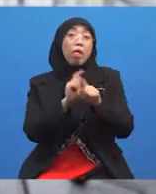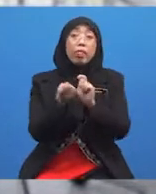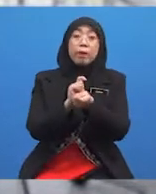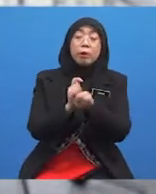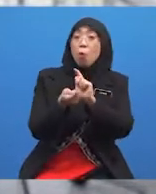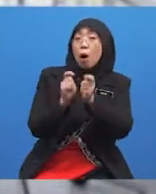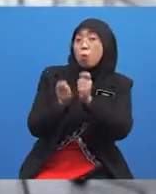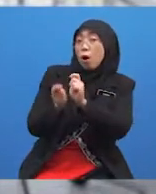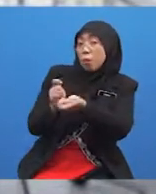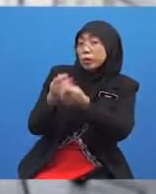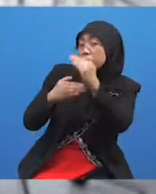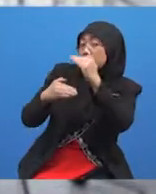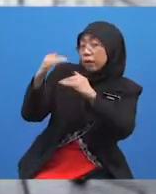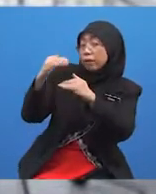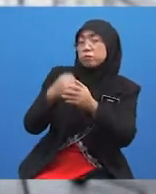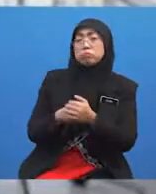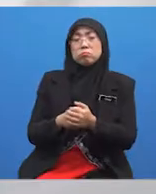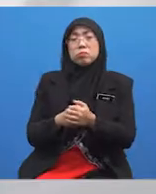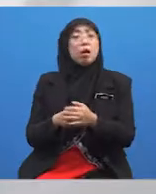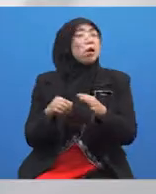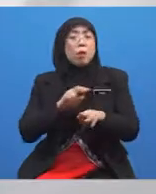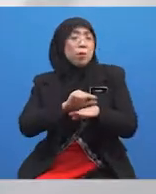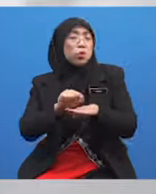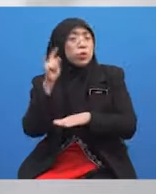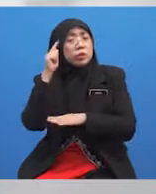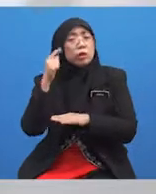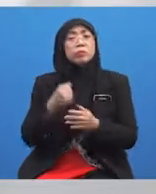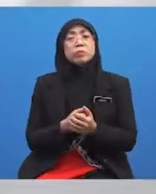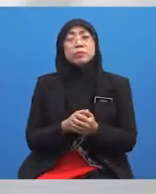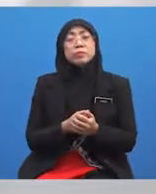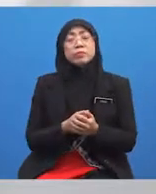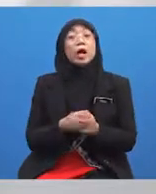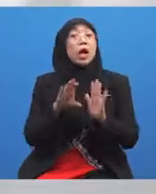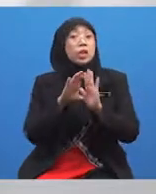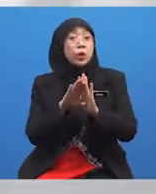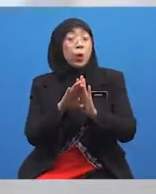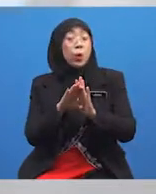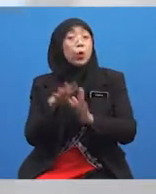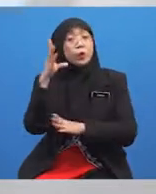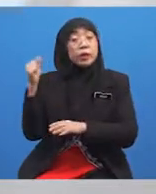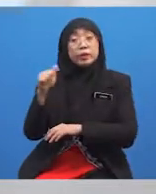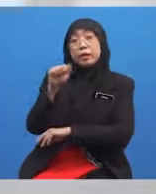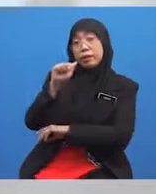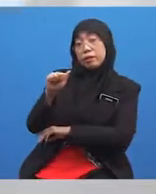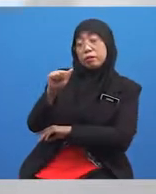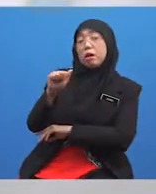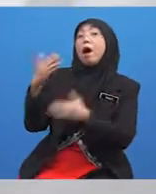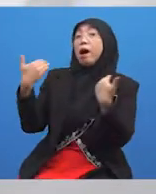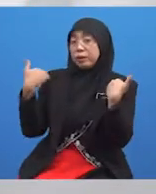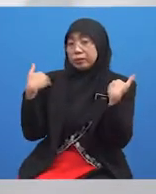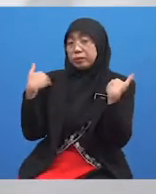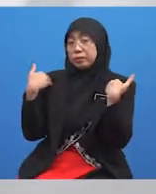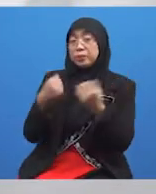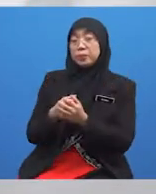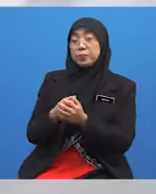tahu tentang kewujudan produk tersebut. Contoh, syarikat A mempunyai produk sedia ada iaitu produk